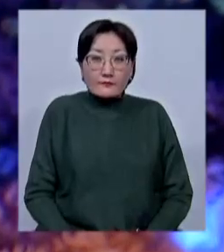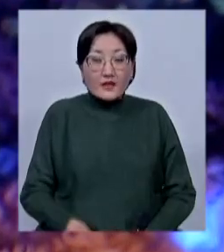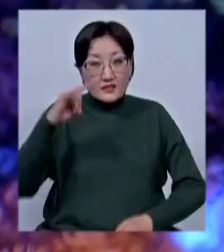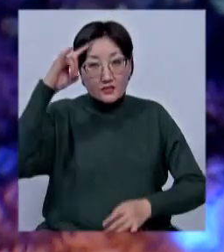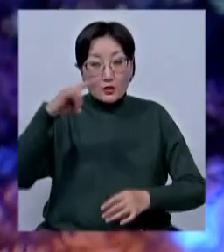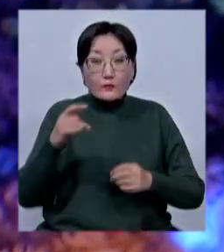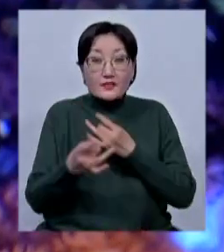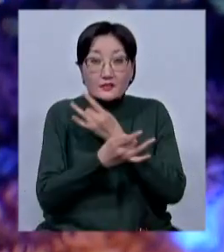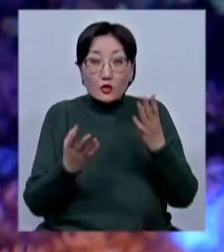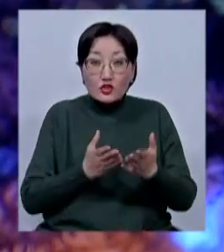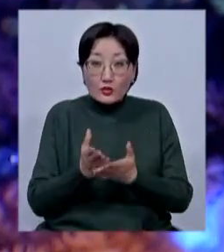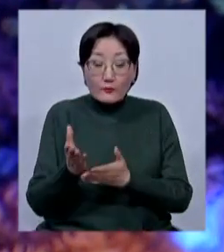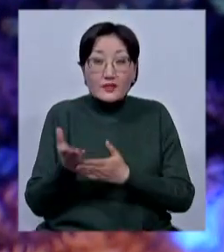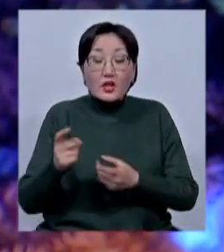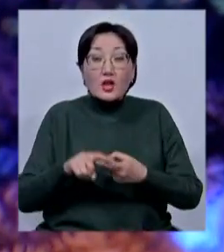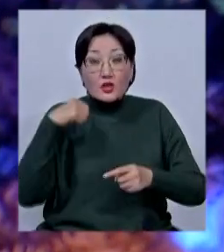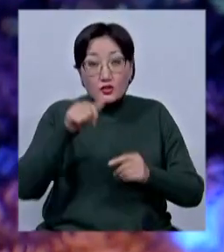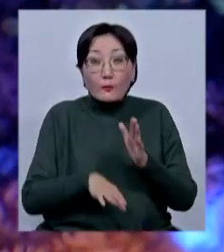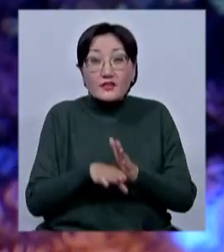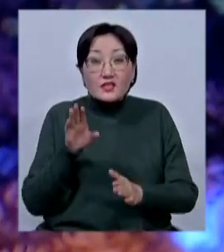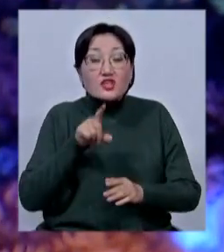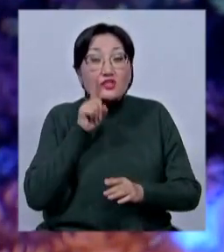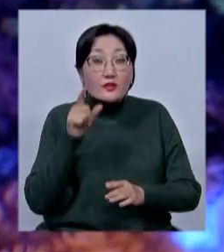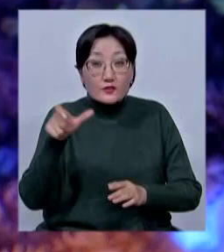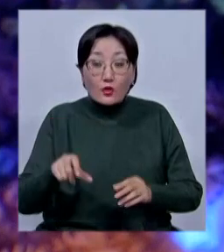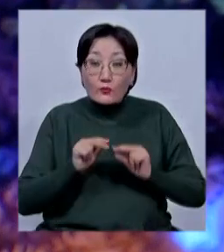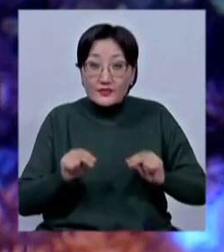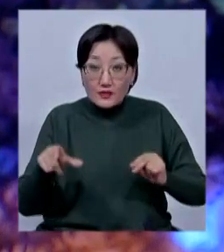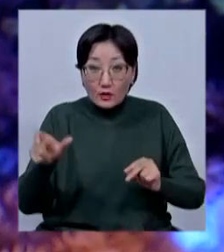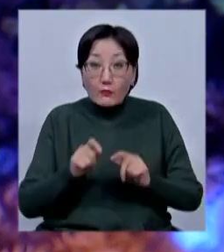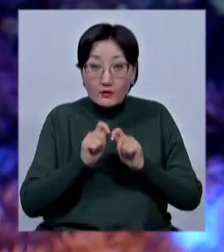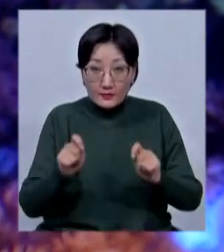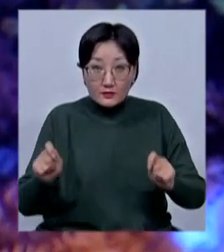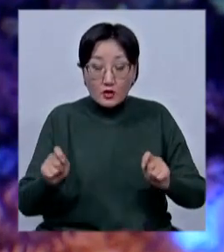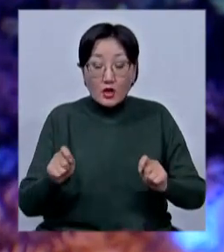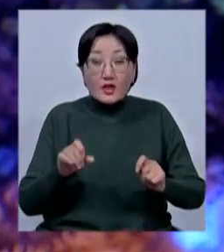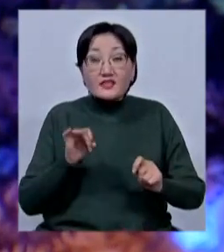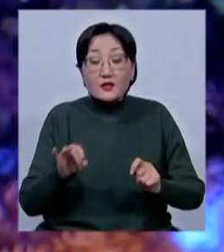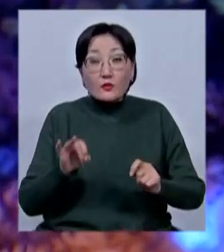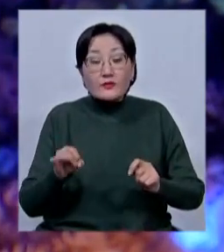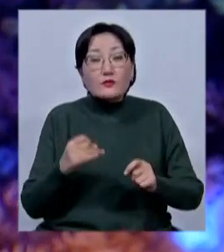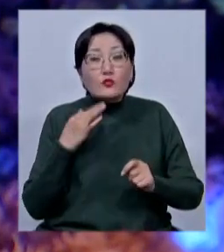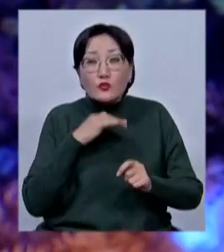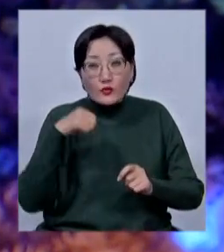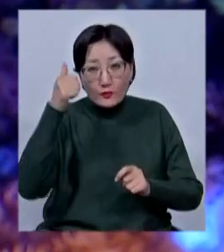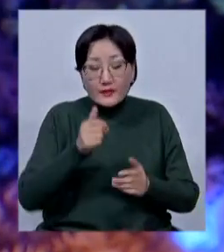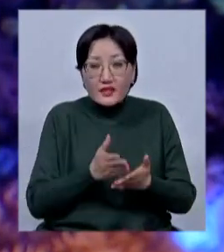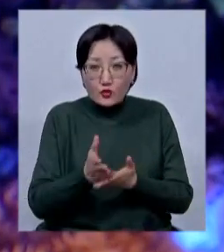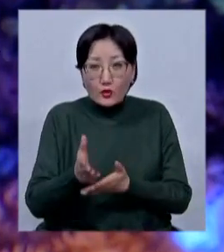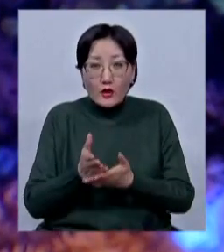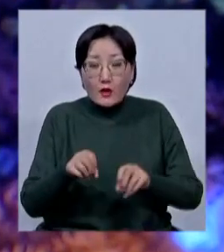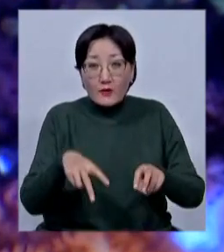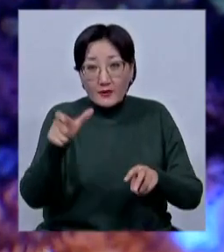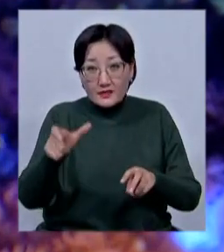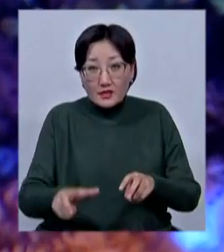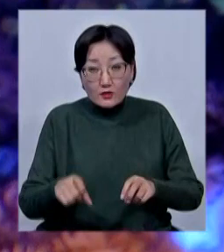Елімізде мәдениет саласы бойынша жылдың үздік жастары мен ұстаздары марапатталды. Сонымен қатар, талай жыл елге еңбегі сіңген